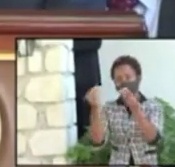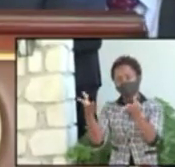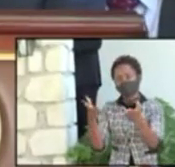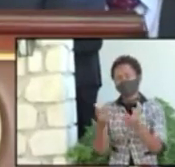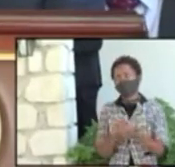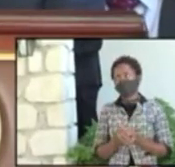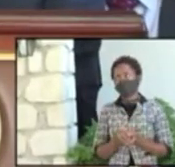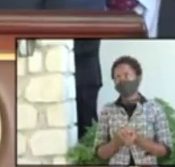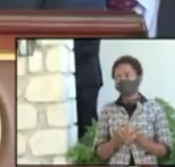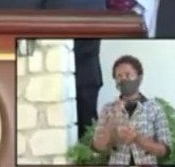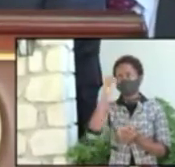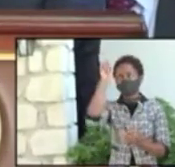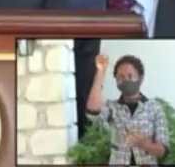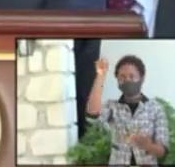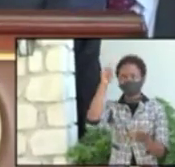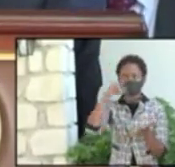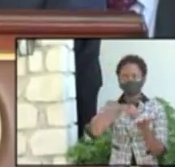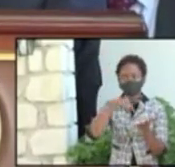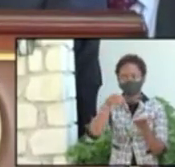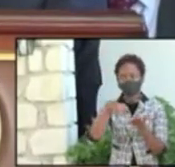presque